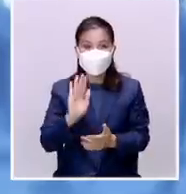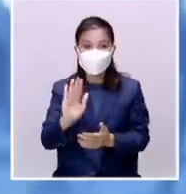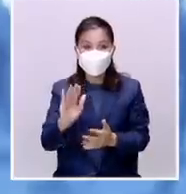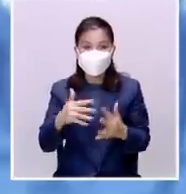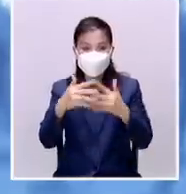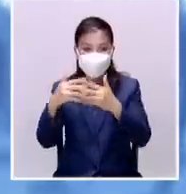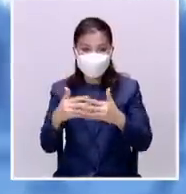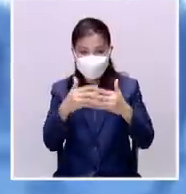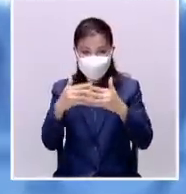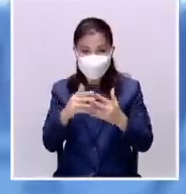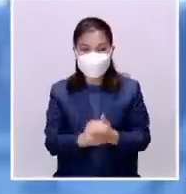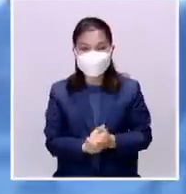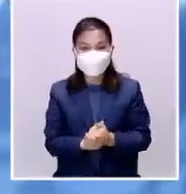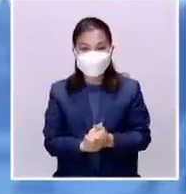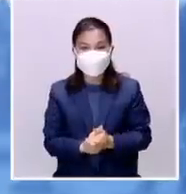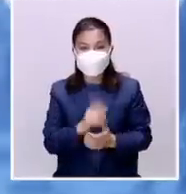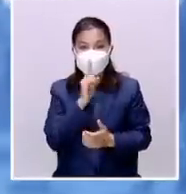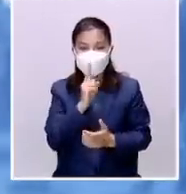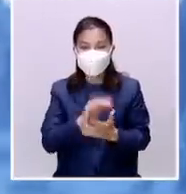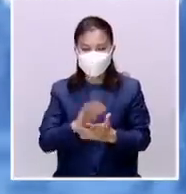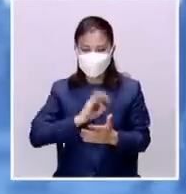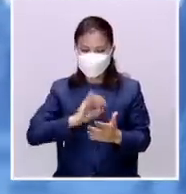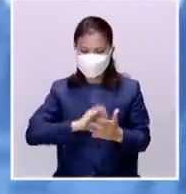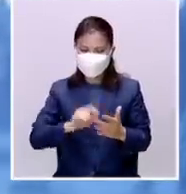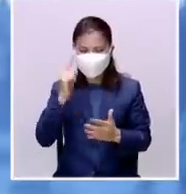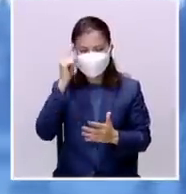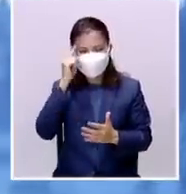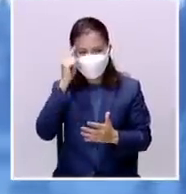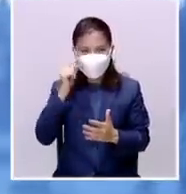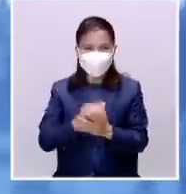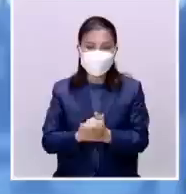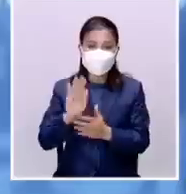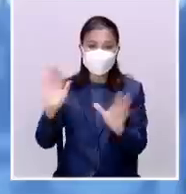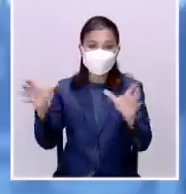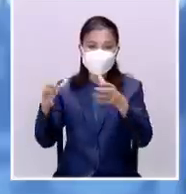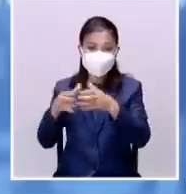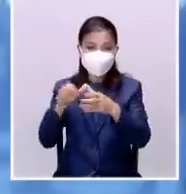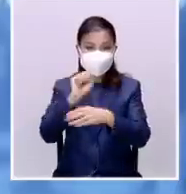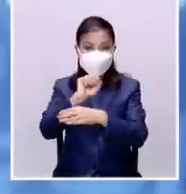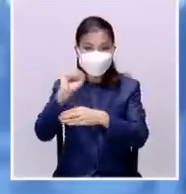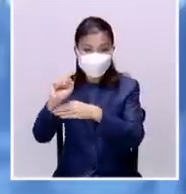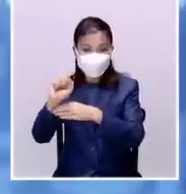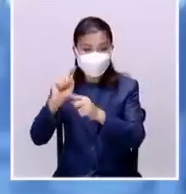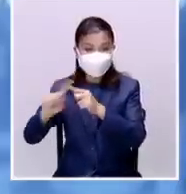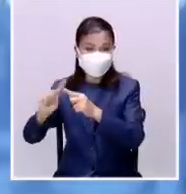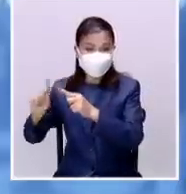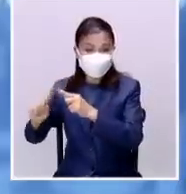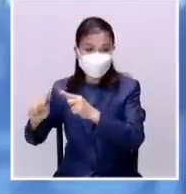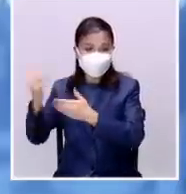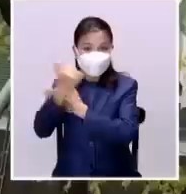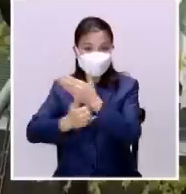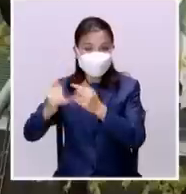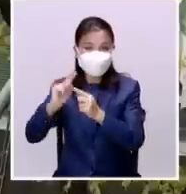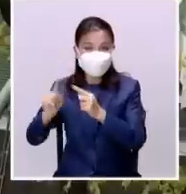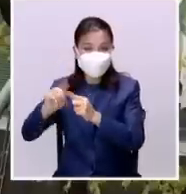คะเกี่ยวกับเรื่องนี้หลังจากที่เผชิญแรงกดดันจากสมาชิกสภาคองเกรสพรรคเดโมแครตแล้วก็ประเทศต่างๆอีกประมาณ100กว่าประเท